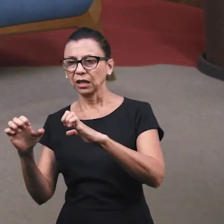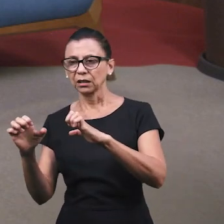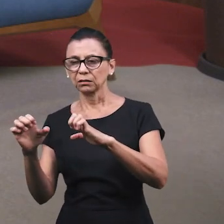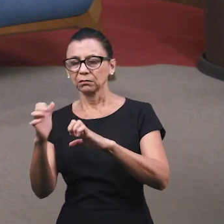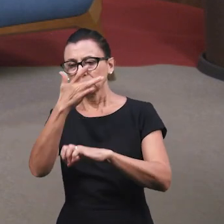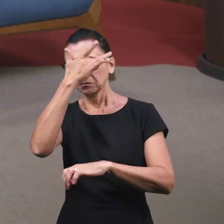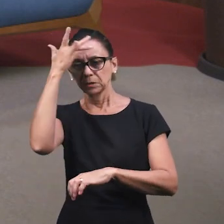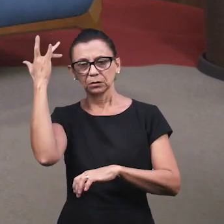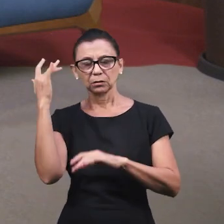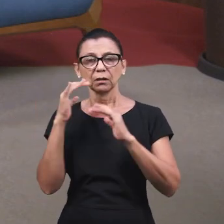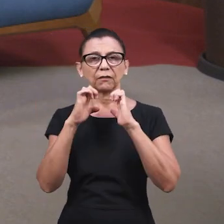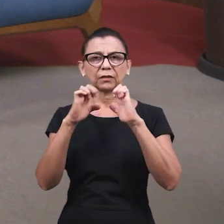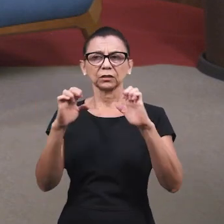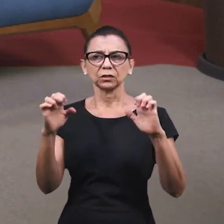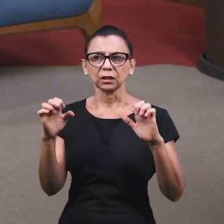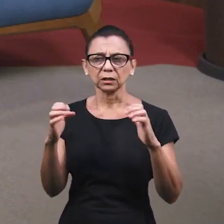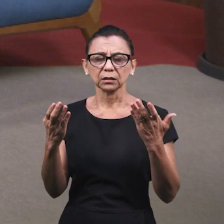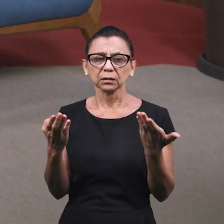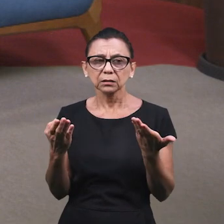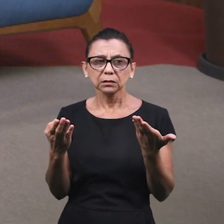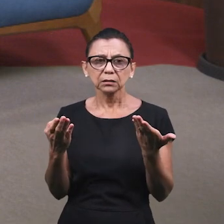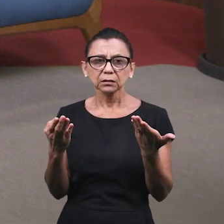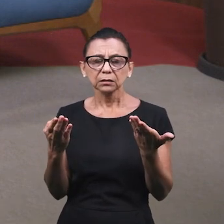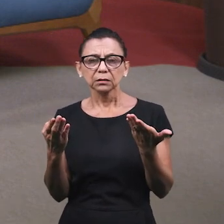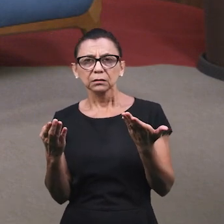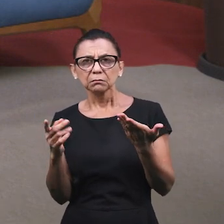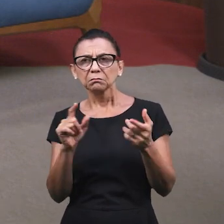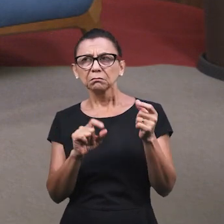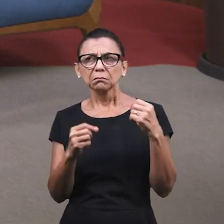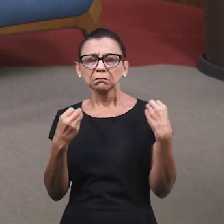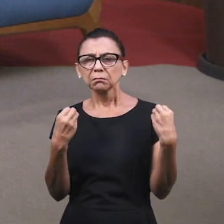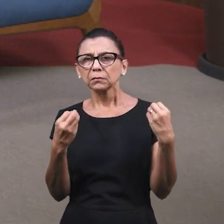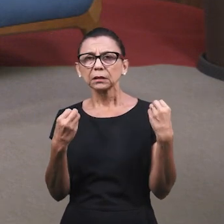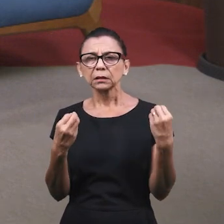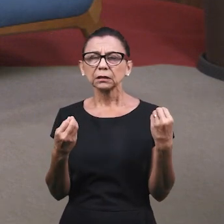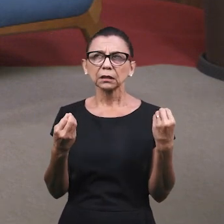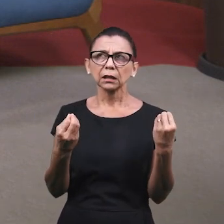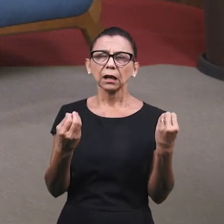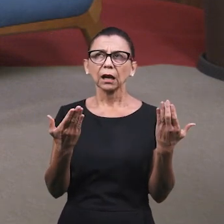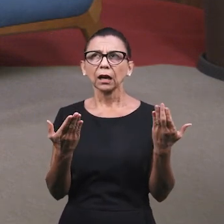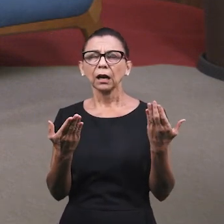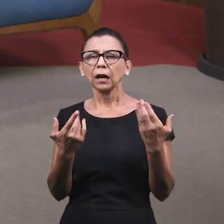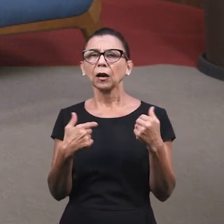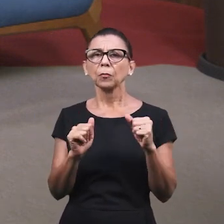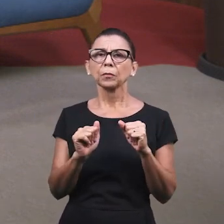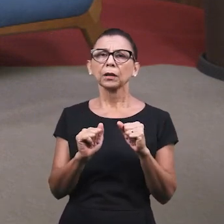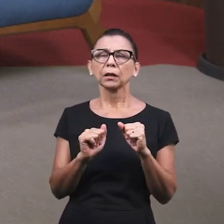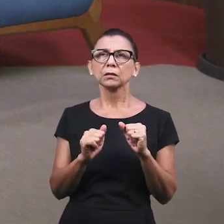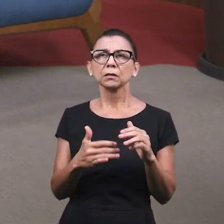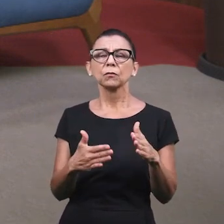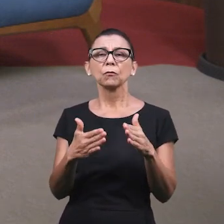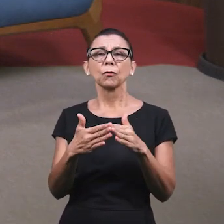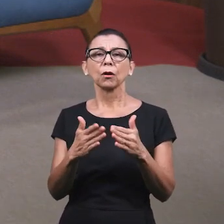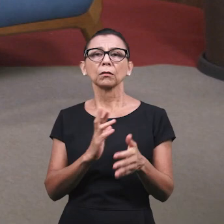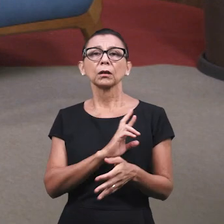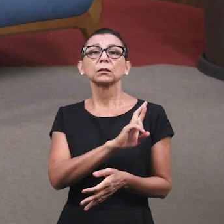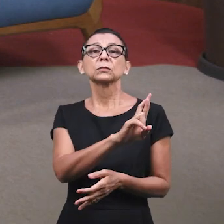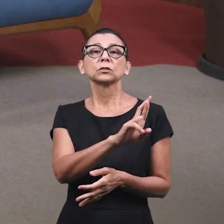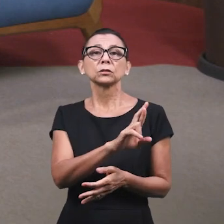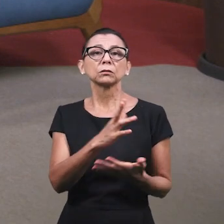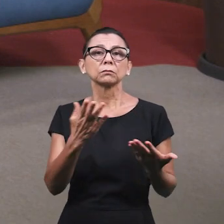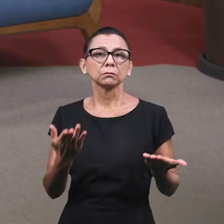christianisme et évangile, et pour affirmer sa décision, sa